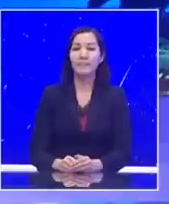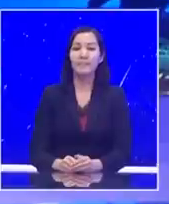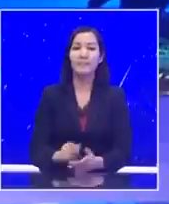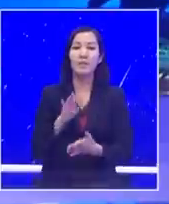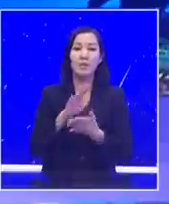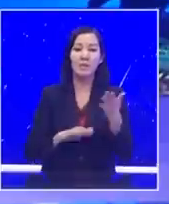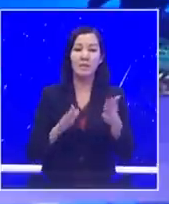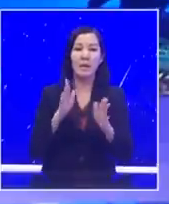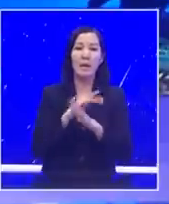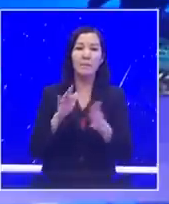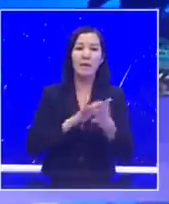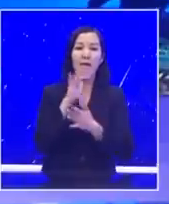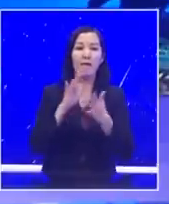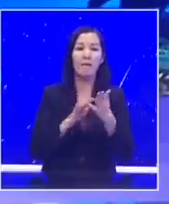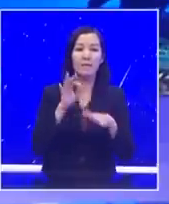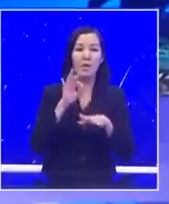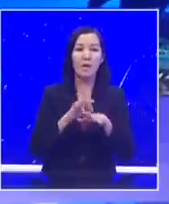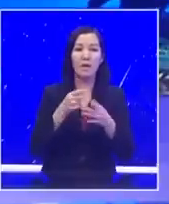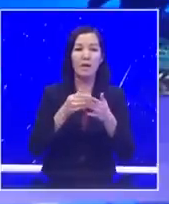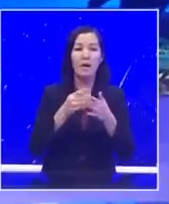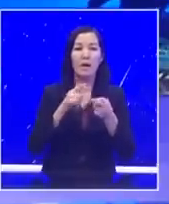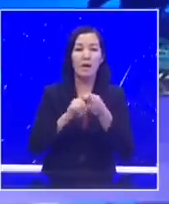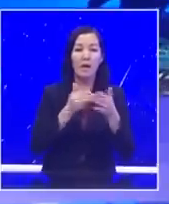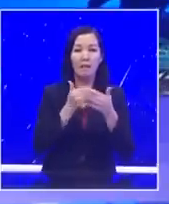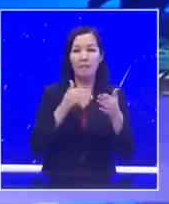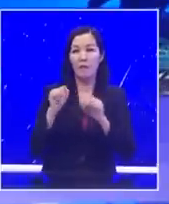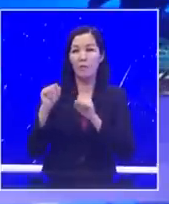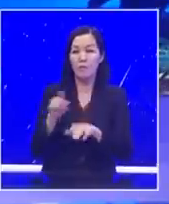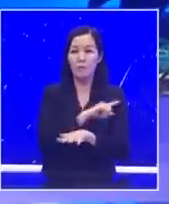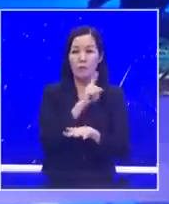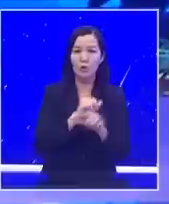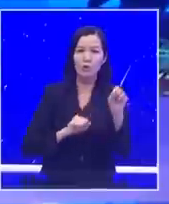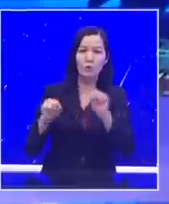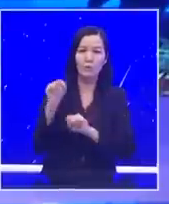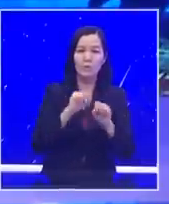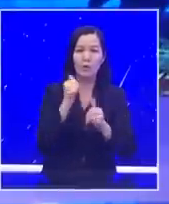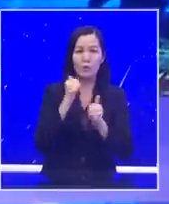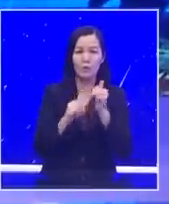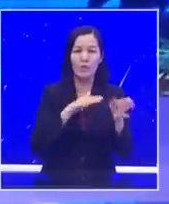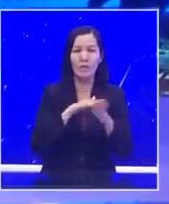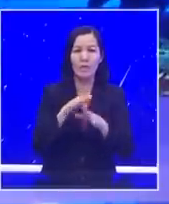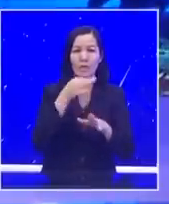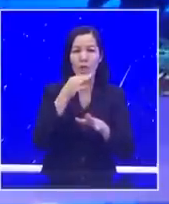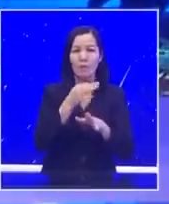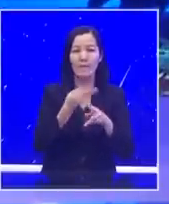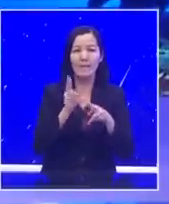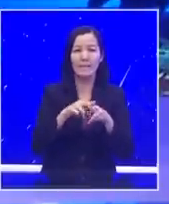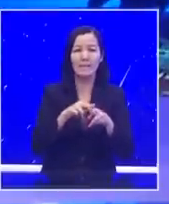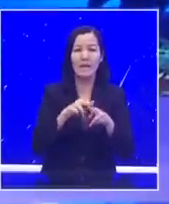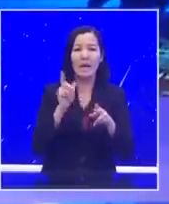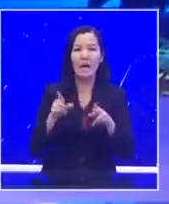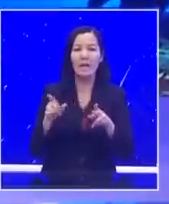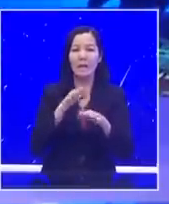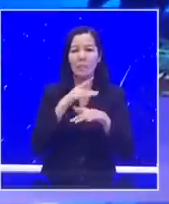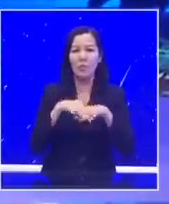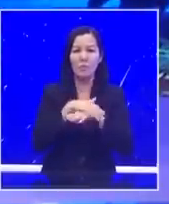Жалғастырамыз. Қапшағай қаласында жұқпалы індеттің алдын алу шаралары күшейтілді. Дезинфекция жұмыстары күнделікті атқарылады. Жауаптылар әсіресе